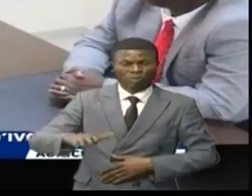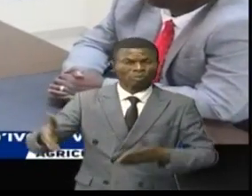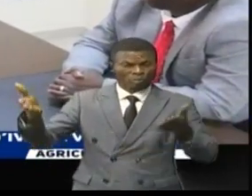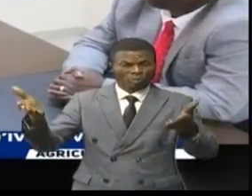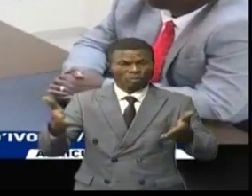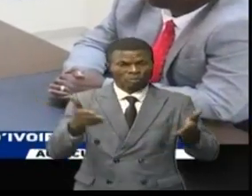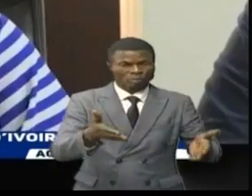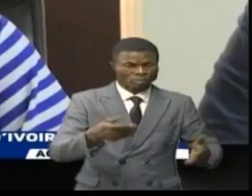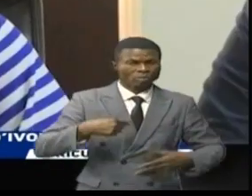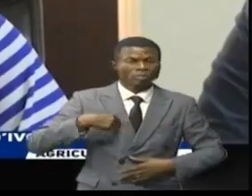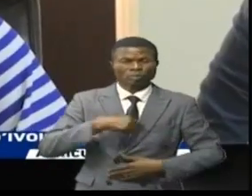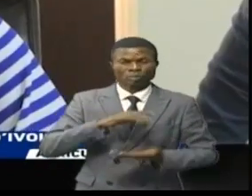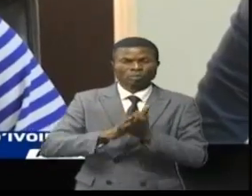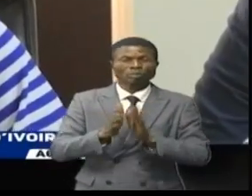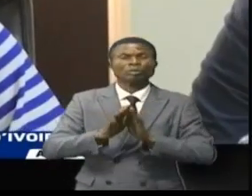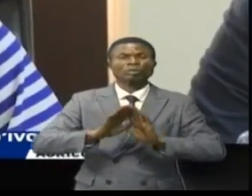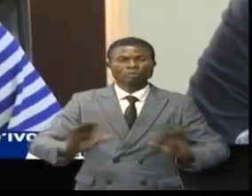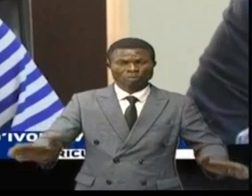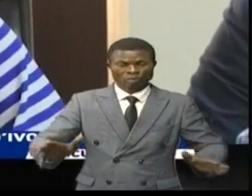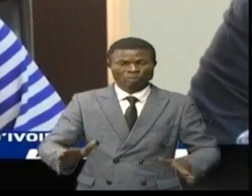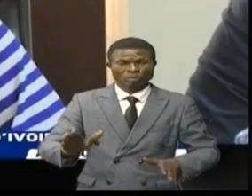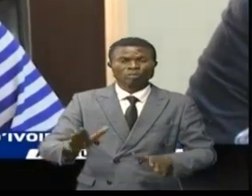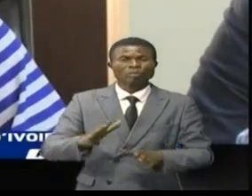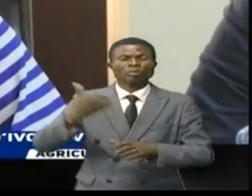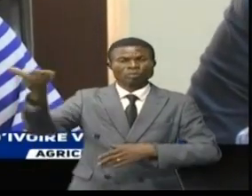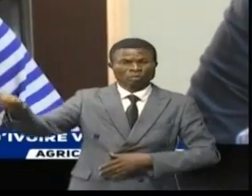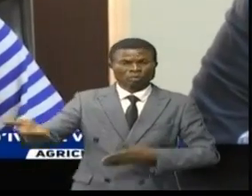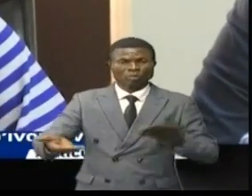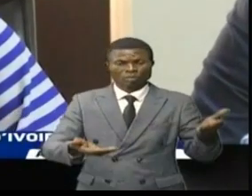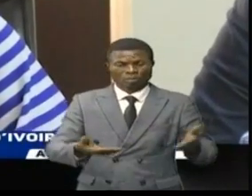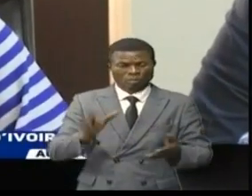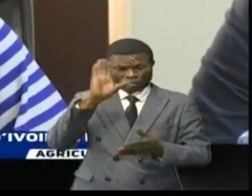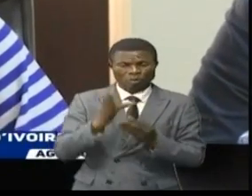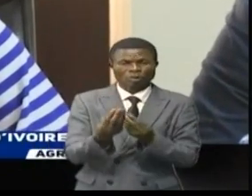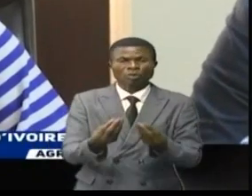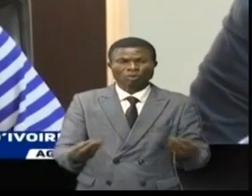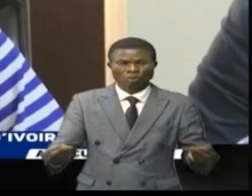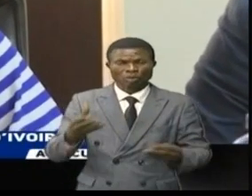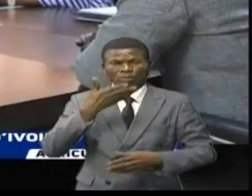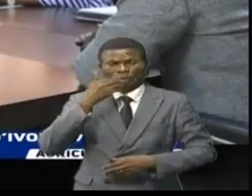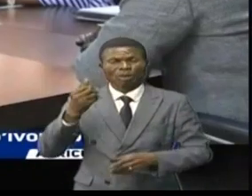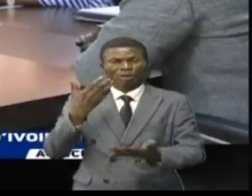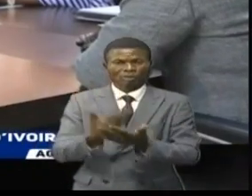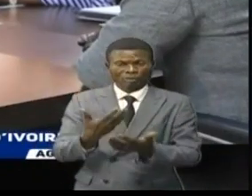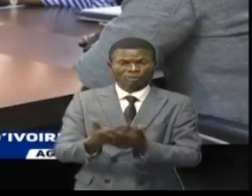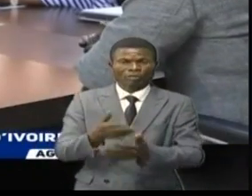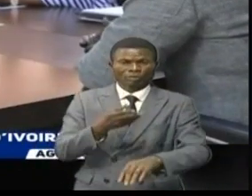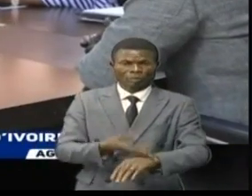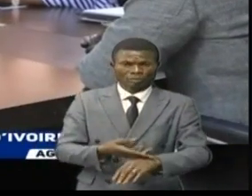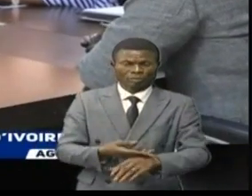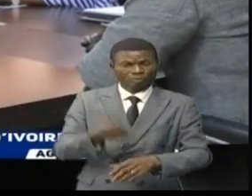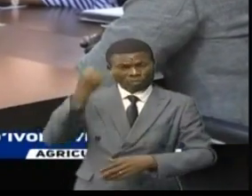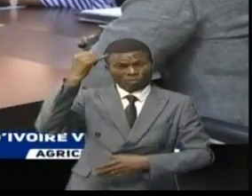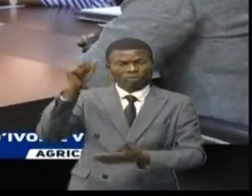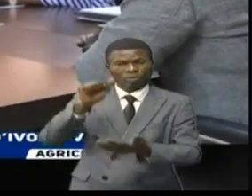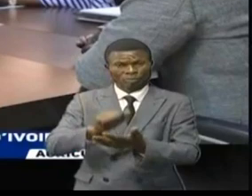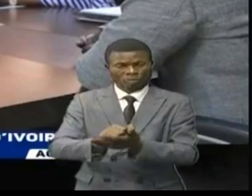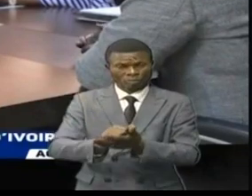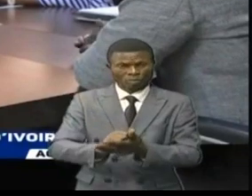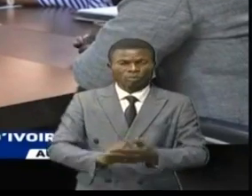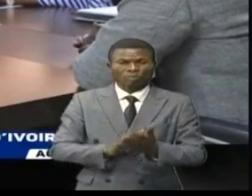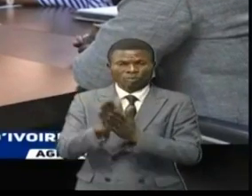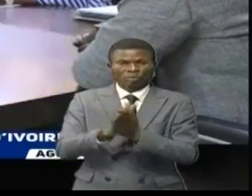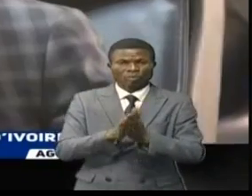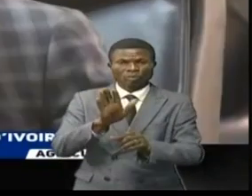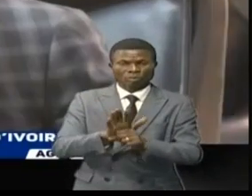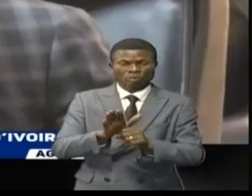RDC, on soit capable de pouvoir recevoir les données en temps réel. Cette initiative va s'appuyer sur